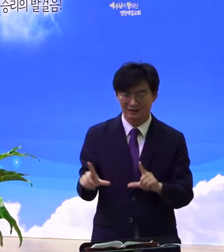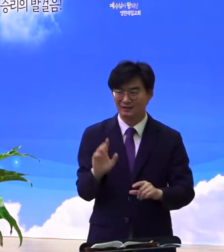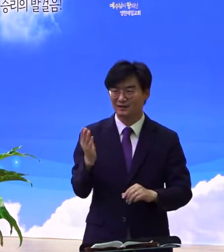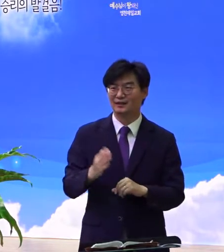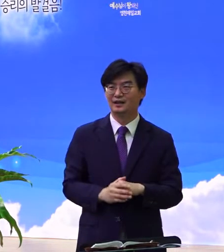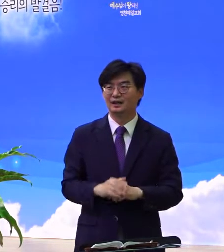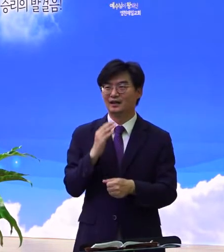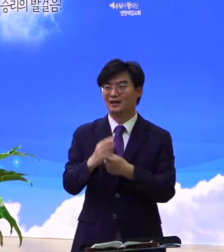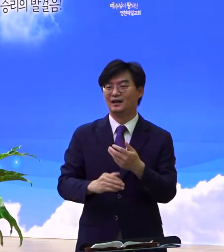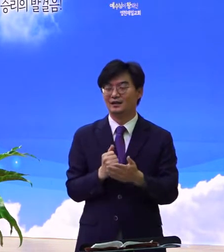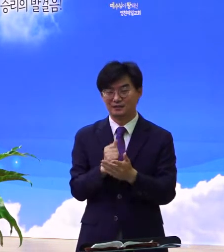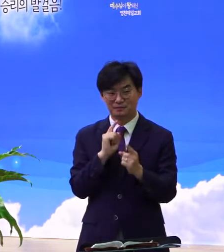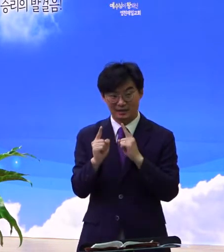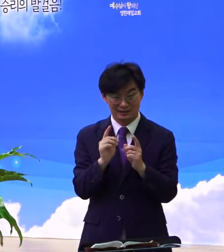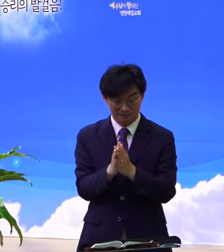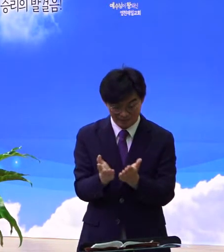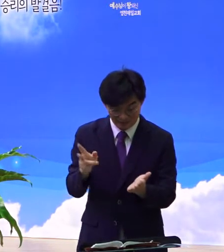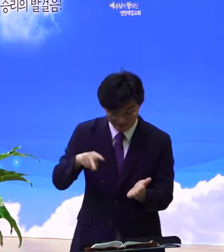하나님의 말씀인 이 성경은